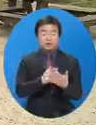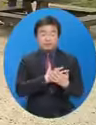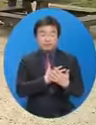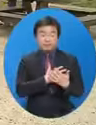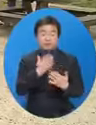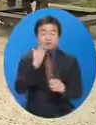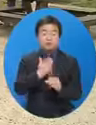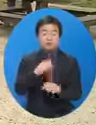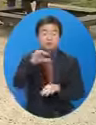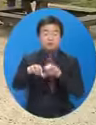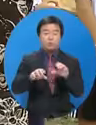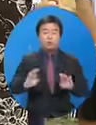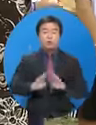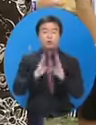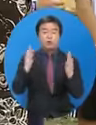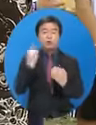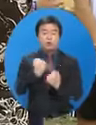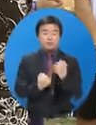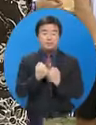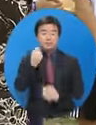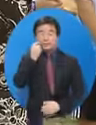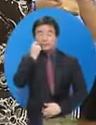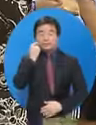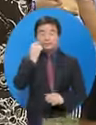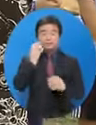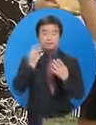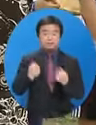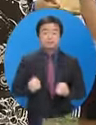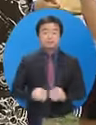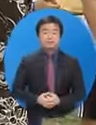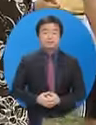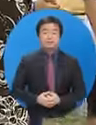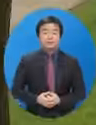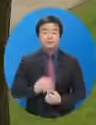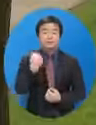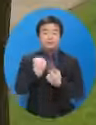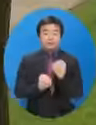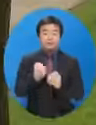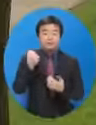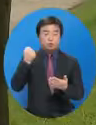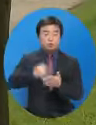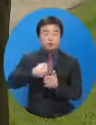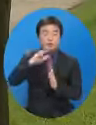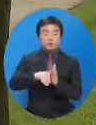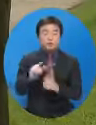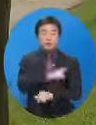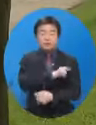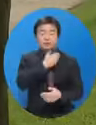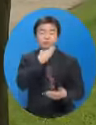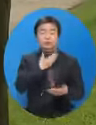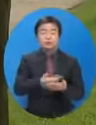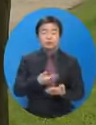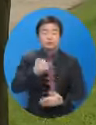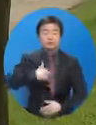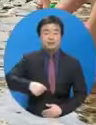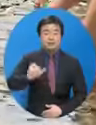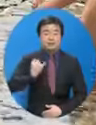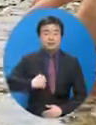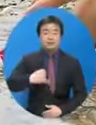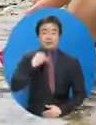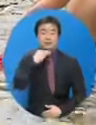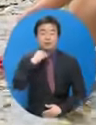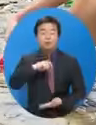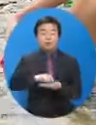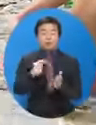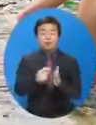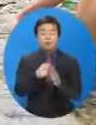특히 곳곳에서 열리는 캠프가 인기입니다. 캠프를 결정할 때 가장 중요한 건 자녀의 연령과